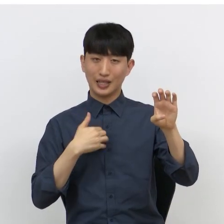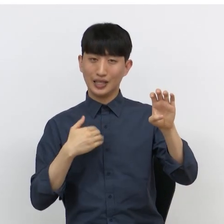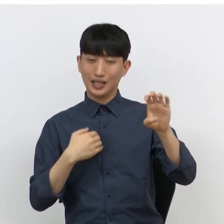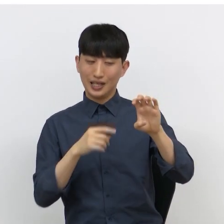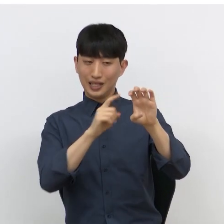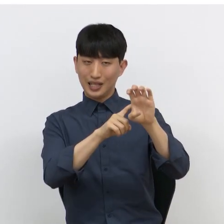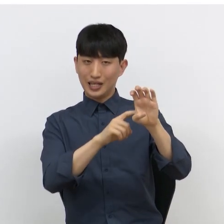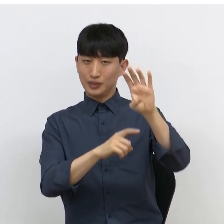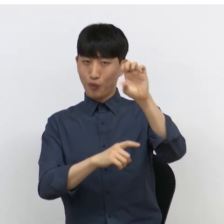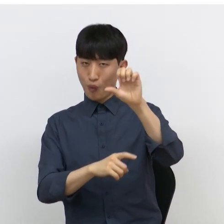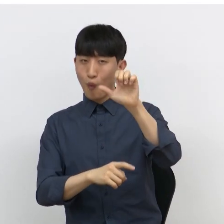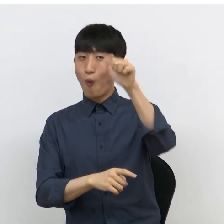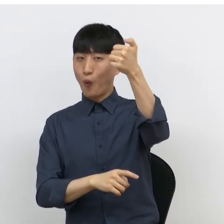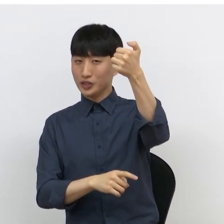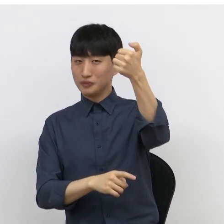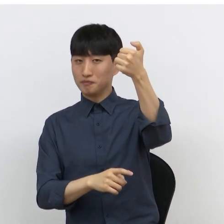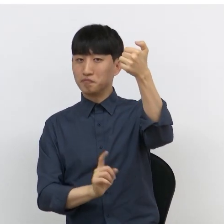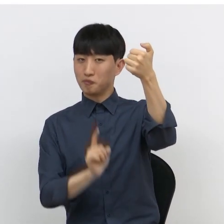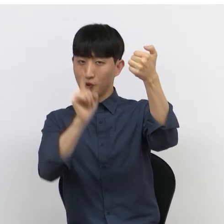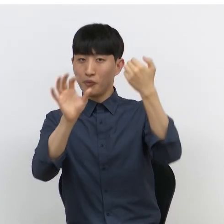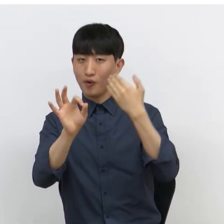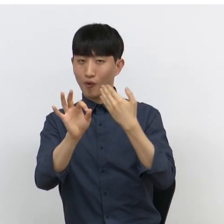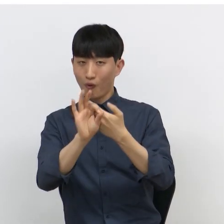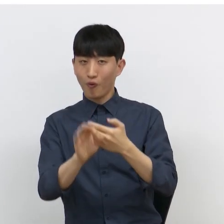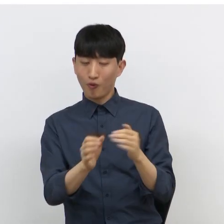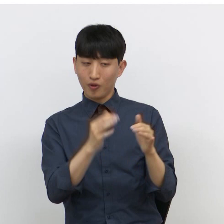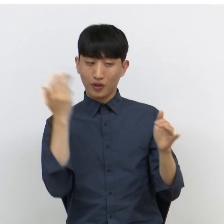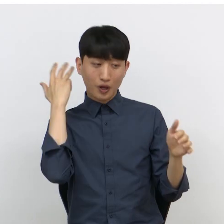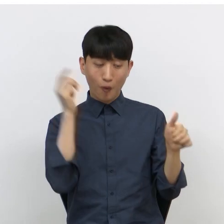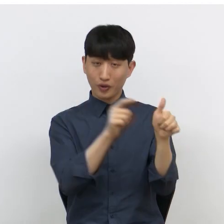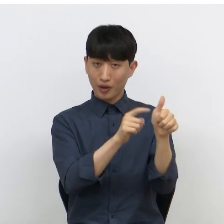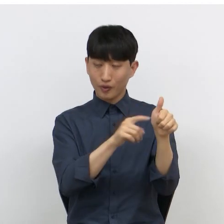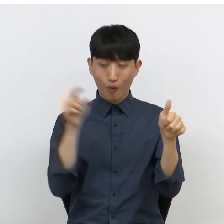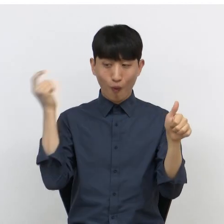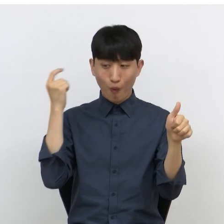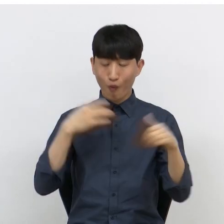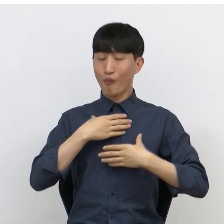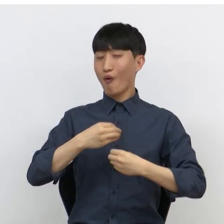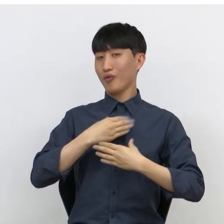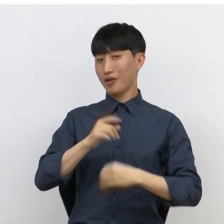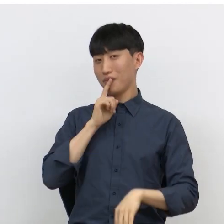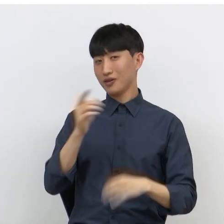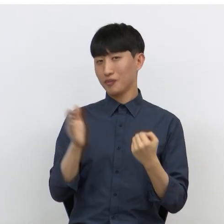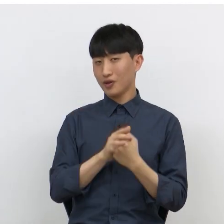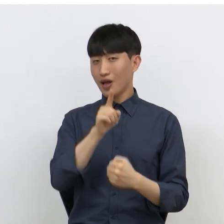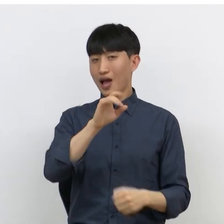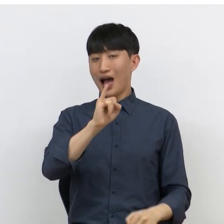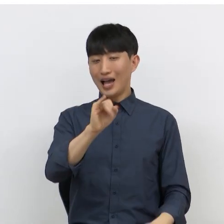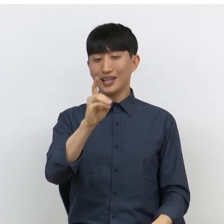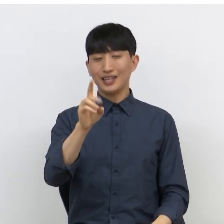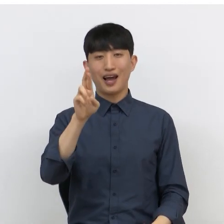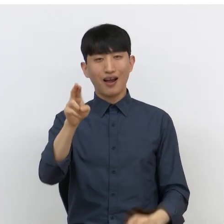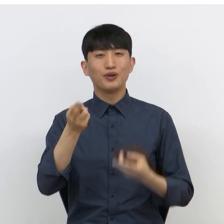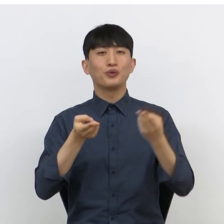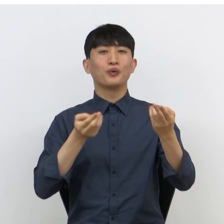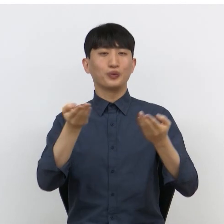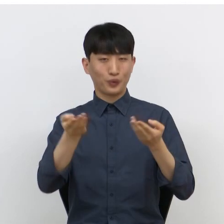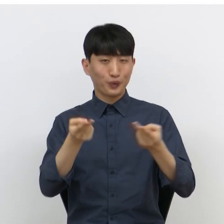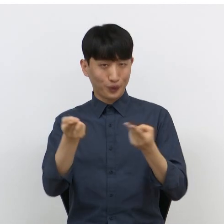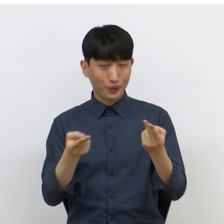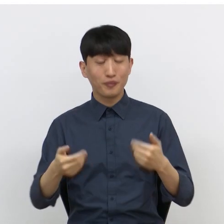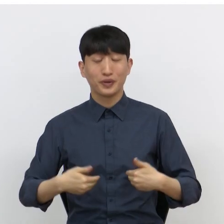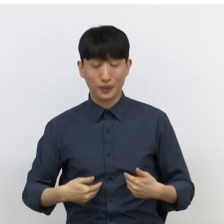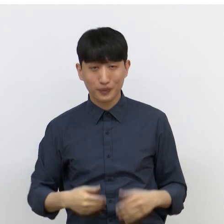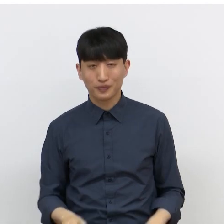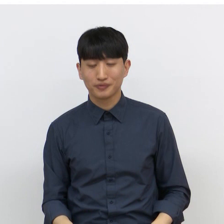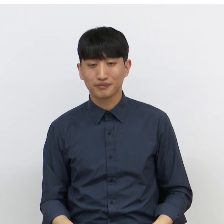정도로 올려버리면 사람들이 훨씬 더 소리가 듣기가 편하다고 하니까 이 IDR도 한번 조절해 볼 필요가 있고요. 자,